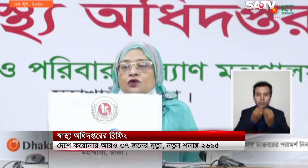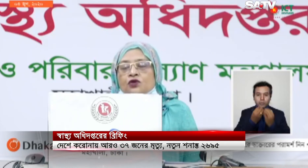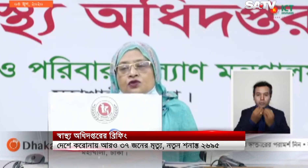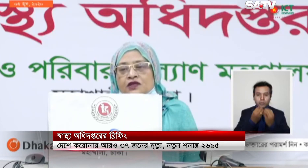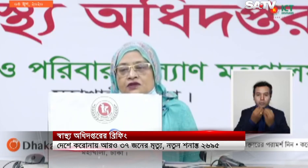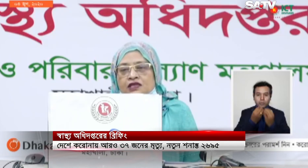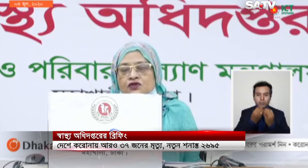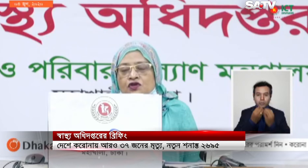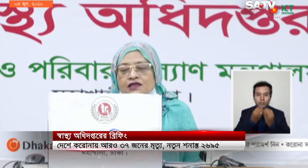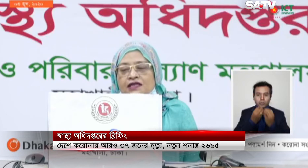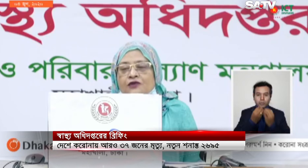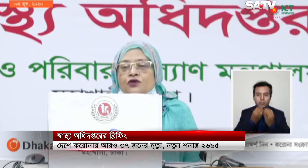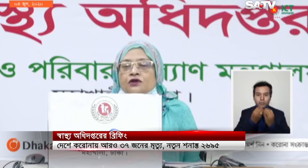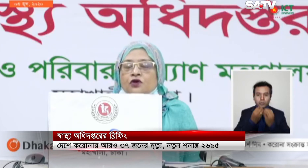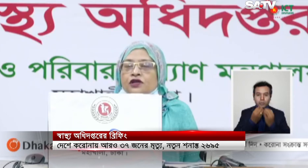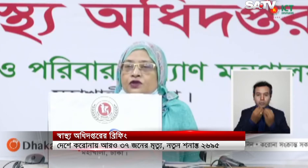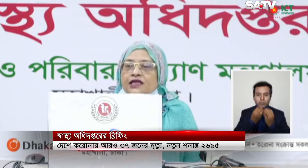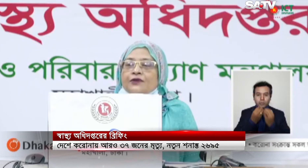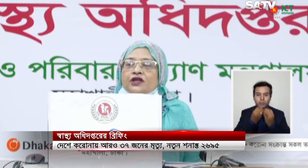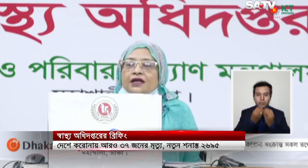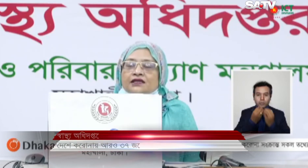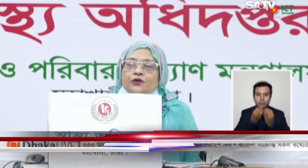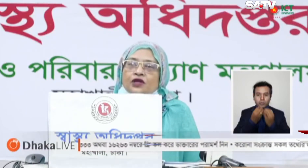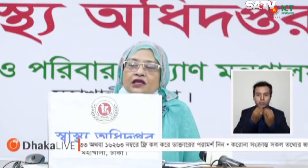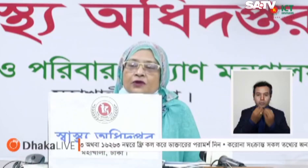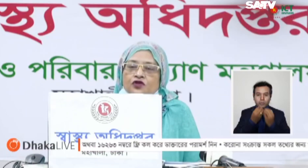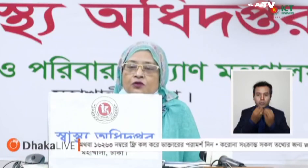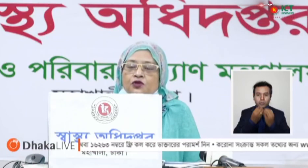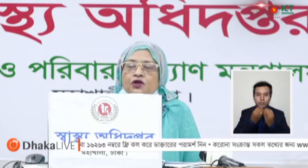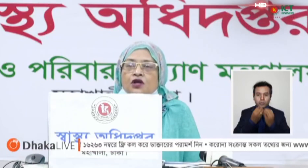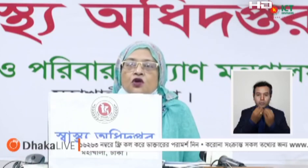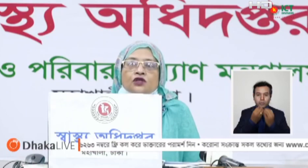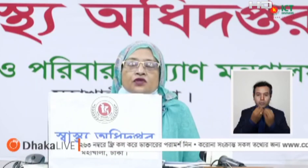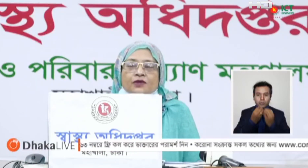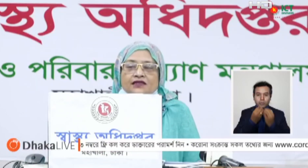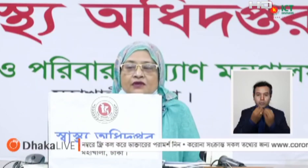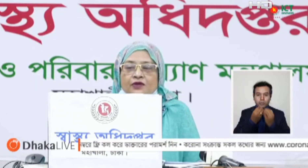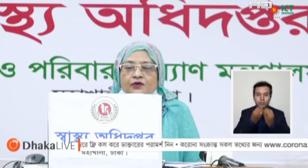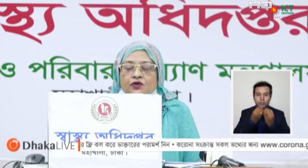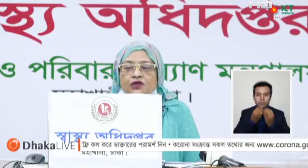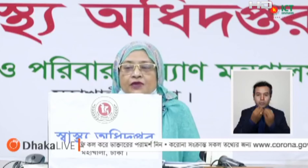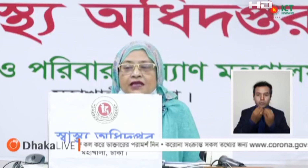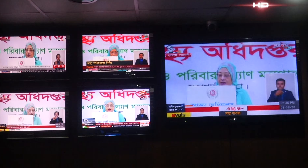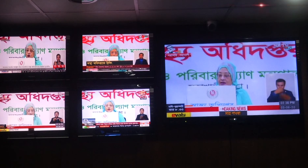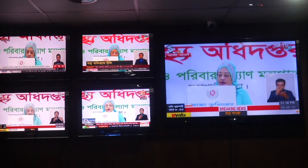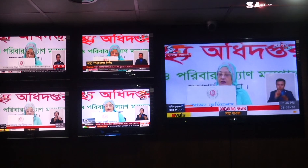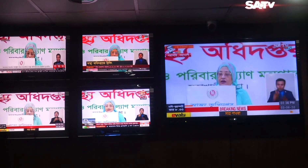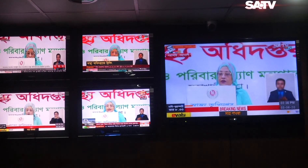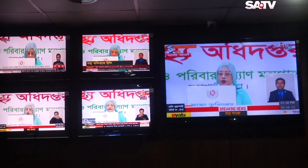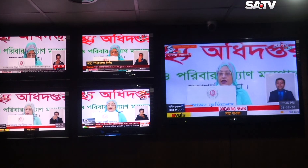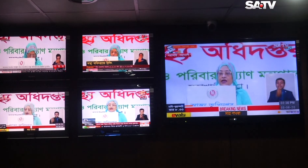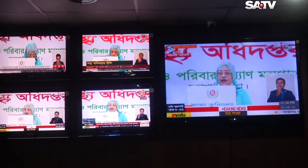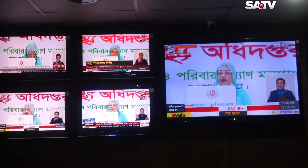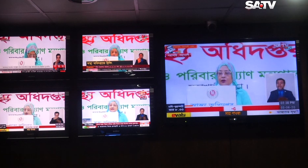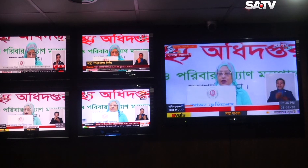এতগুলো অর্থ সাশ্রয় করা যায়। এবং ঘরে তৈরি কাপড়ের মাস্কই বৈজ্ঞানিকভাবে সম্মত, ঘরে তৈরির মাস্ক আমরা ব্যবহার করতে পারি। নূর উদ্দিন